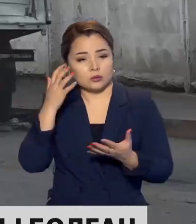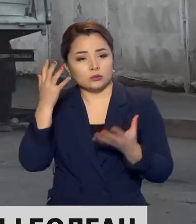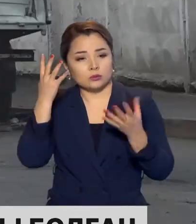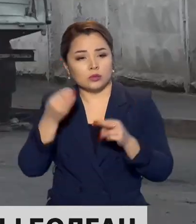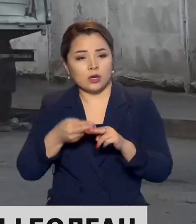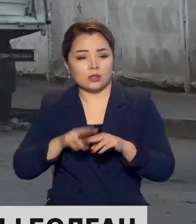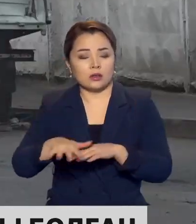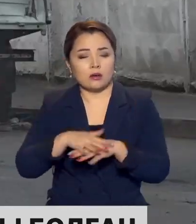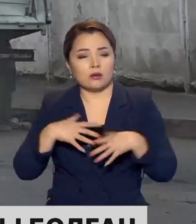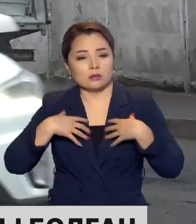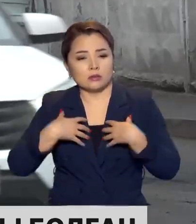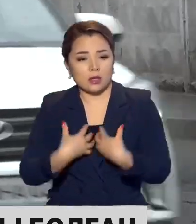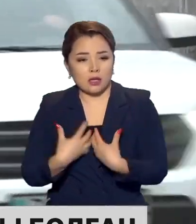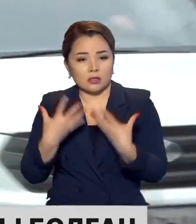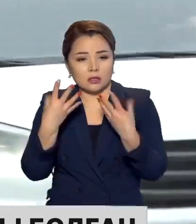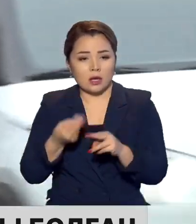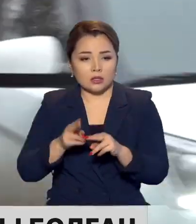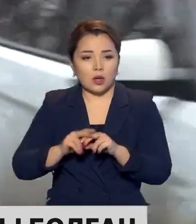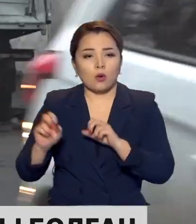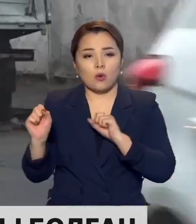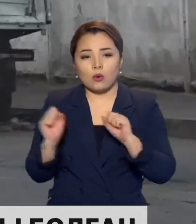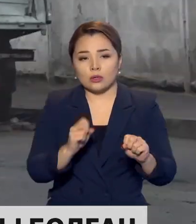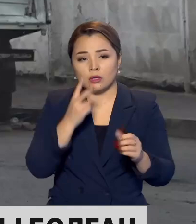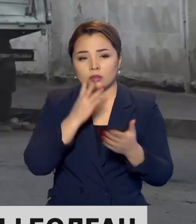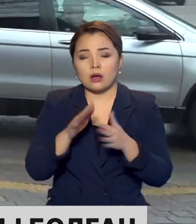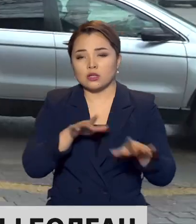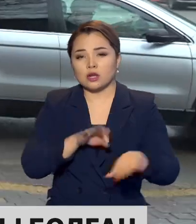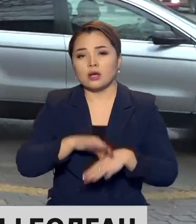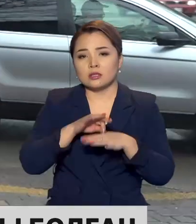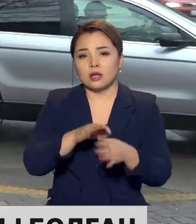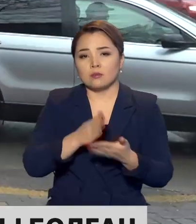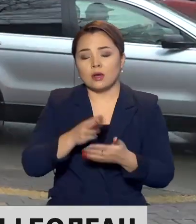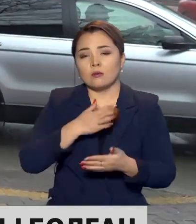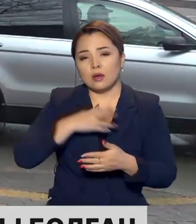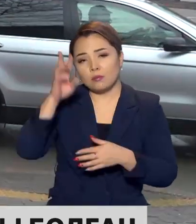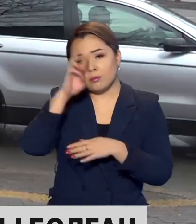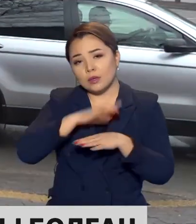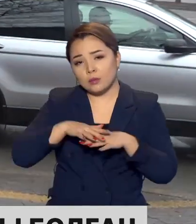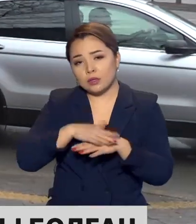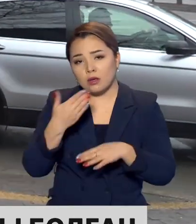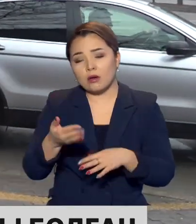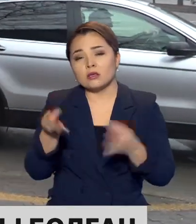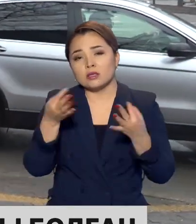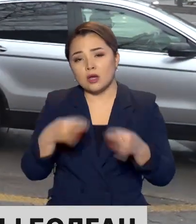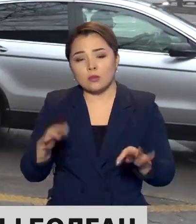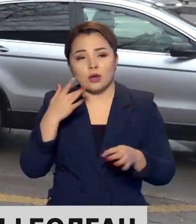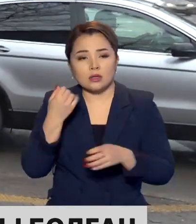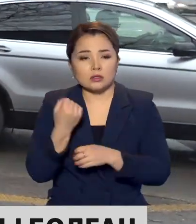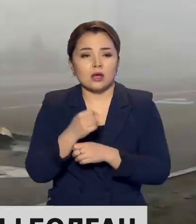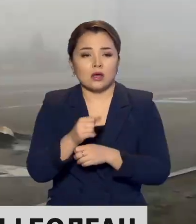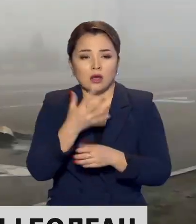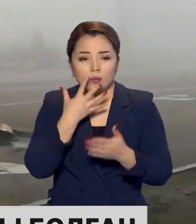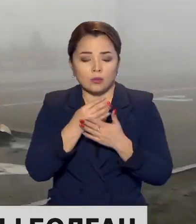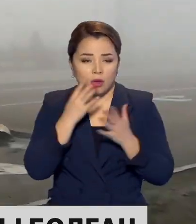оқиға қабырғамызды қайыстырғанмен елді қорғауға бағытталған шаралар арқасында біз мемлекеттігімізді, егемендігімізді аман сақтап